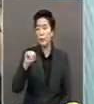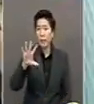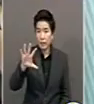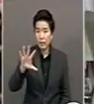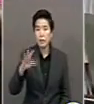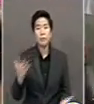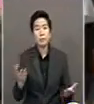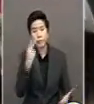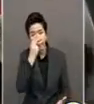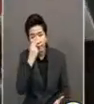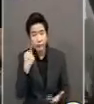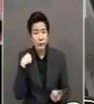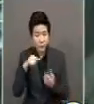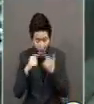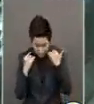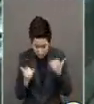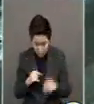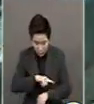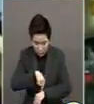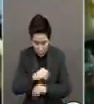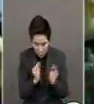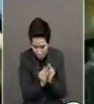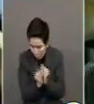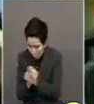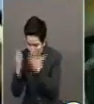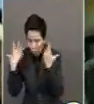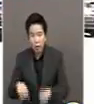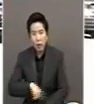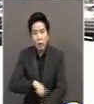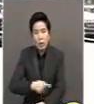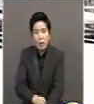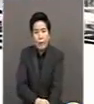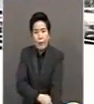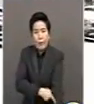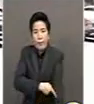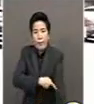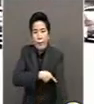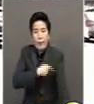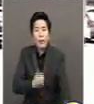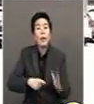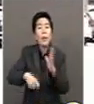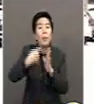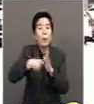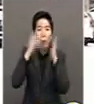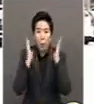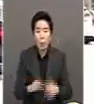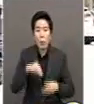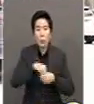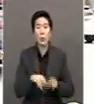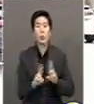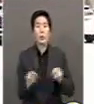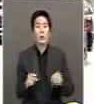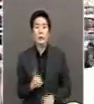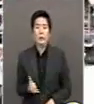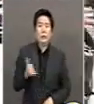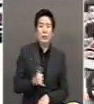ทีจะเห็นได้นะครับว่าการเดินทางทั้งหมดนั้นใช้เวลาค่อนข้างนานครับจึงทำให้เป็นสาเหตุที่คนในแถบจังหวัดนน